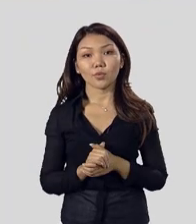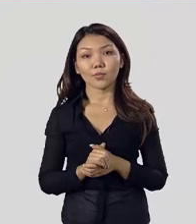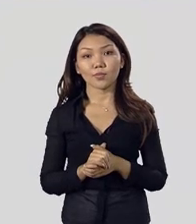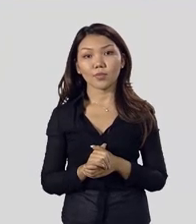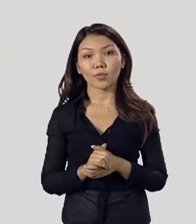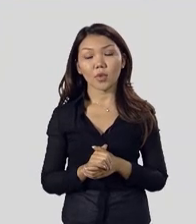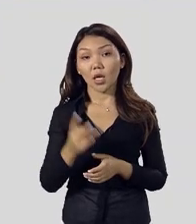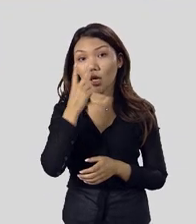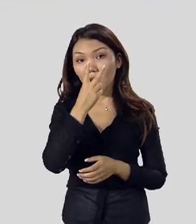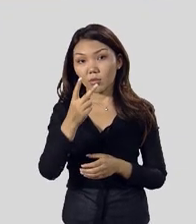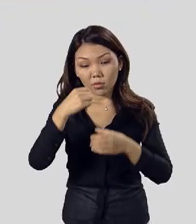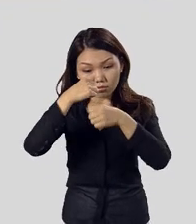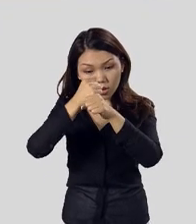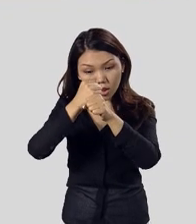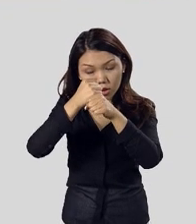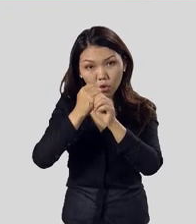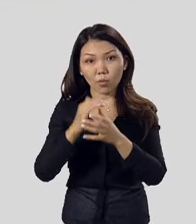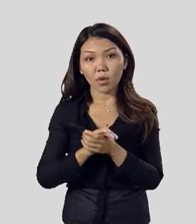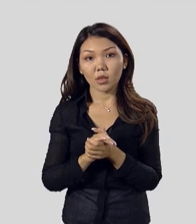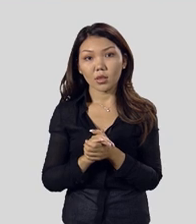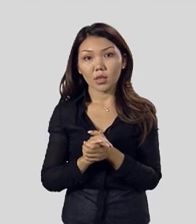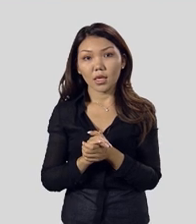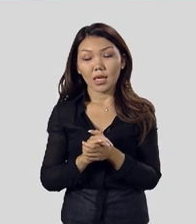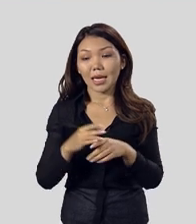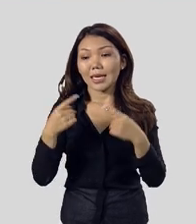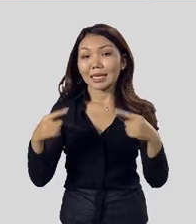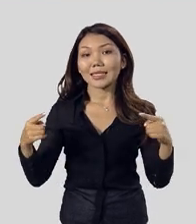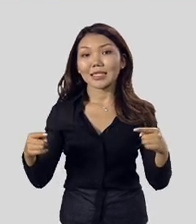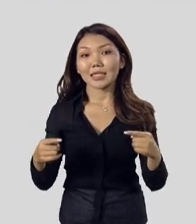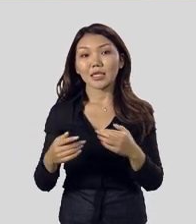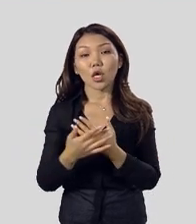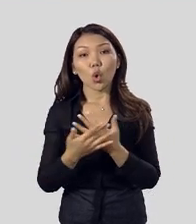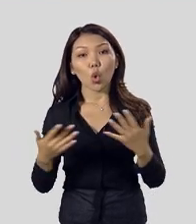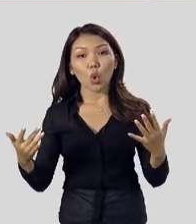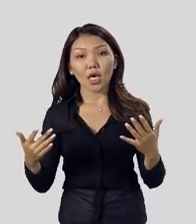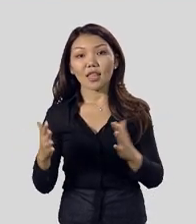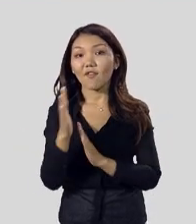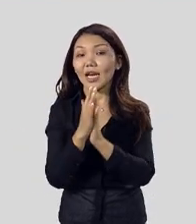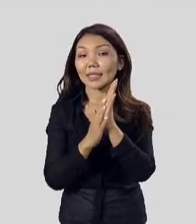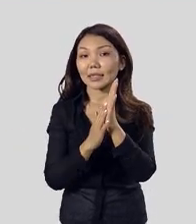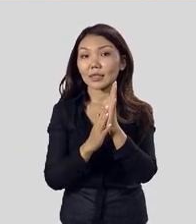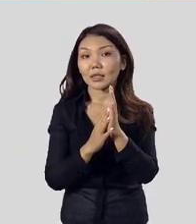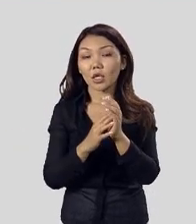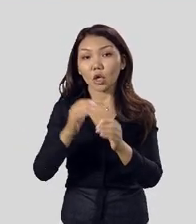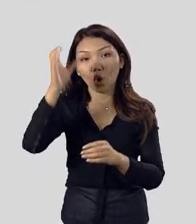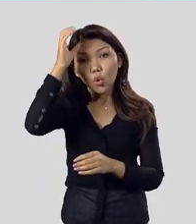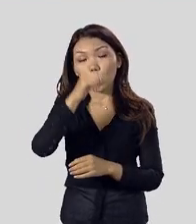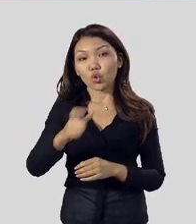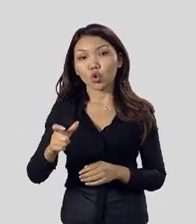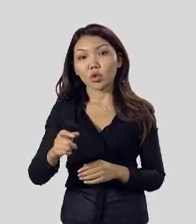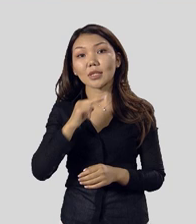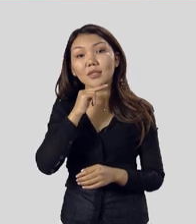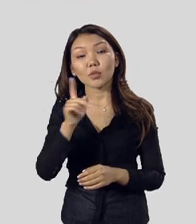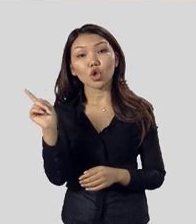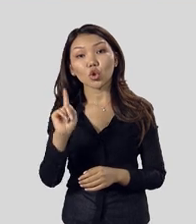рассматривая под микроскопом среза различных органов растений ученые замечали что клетки